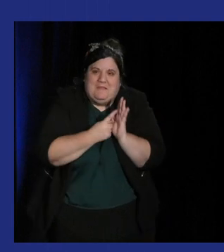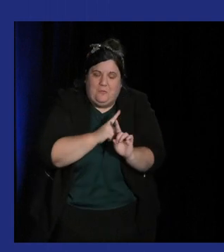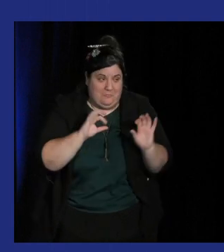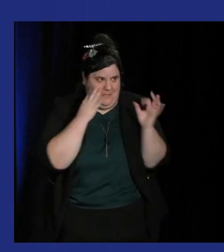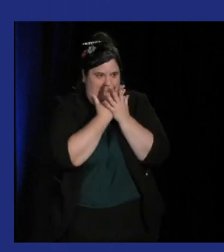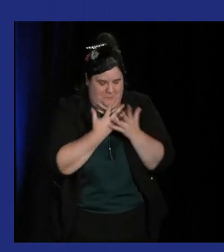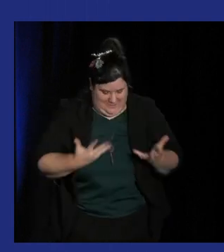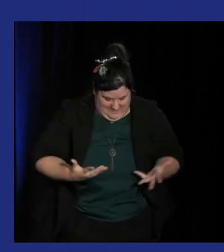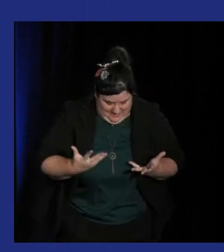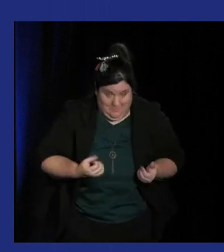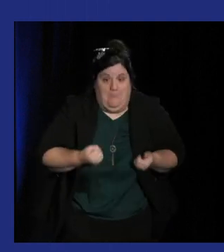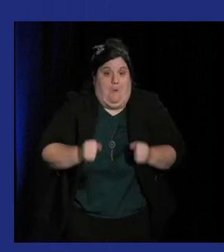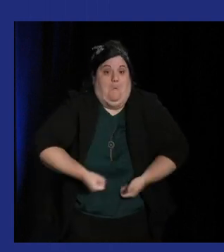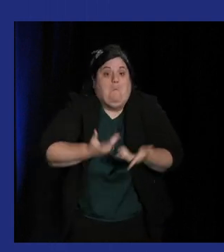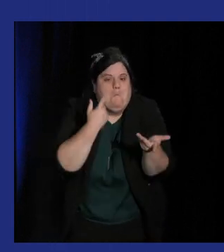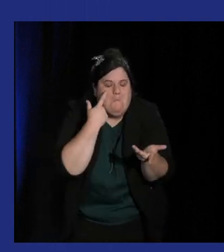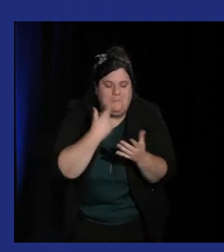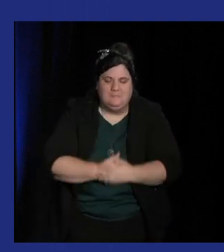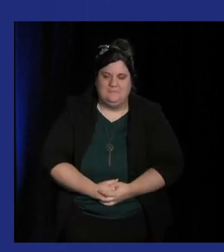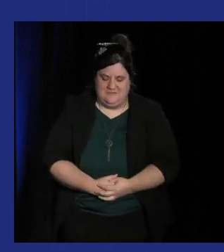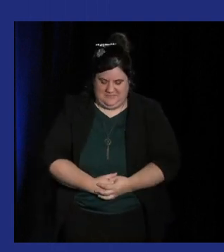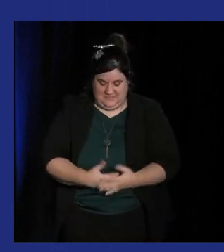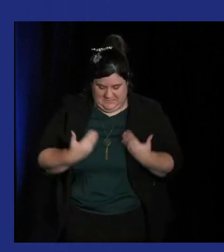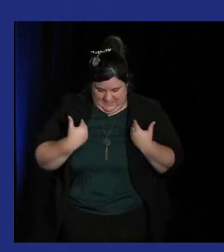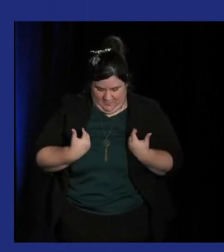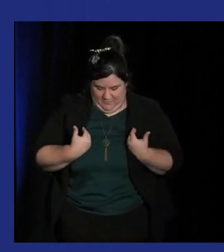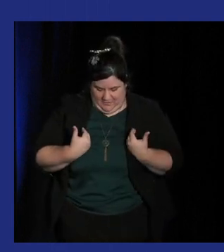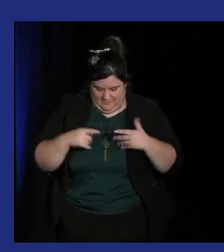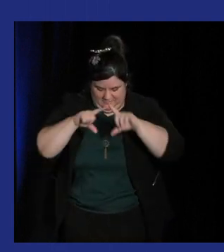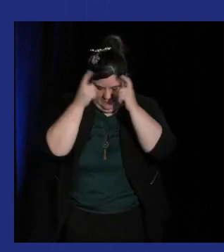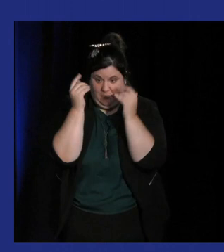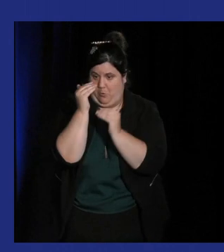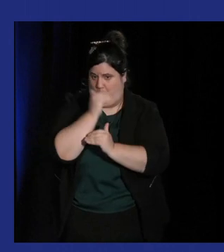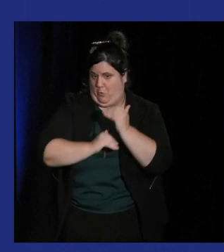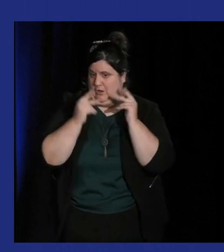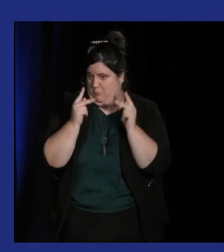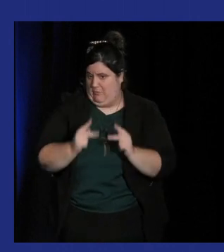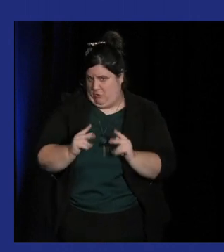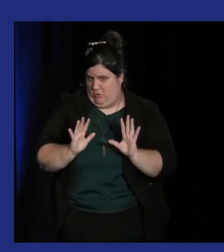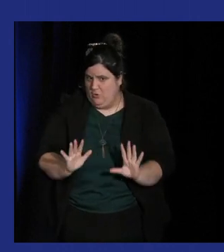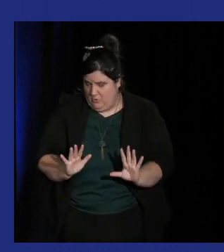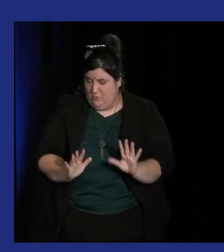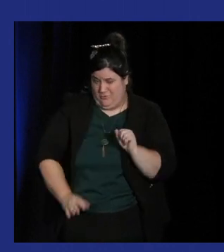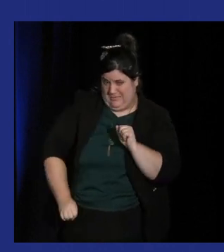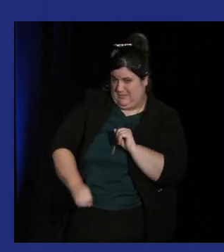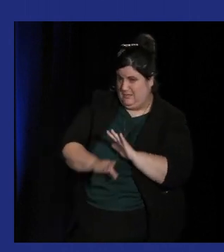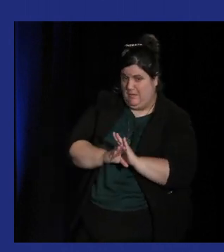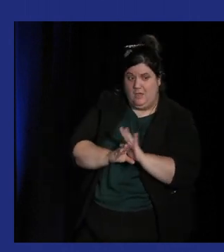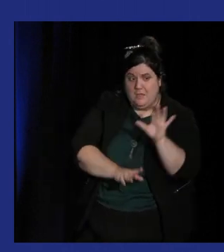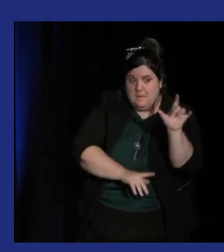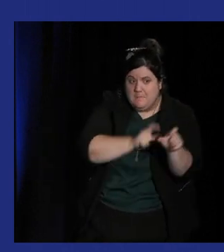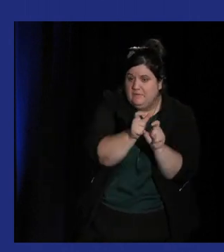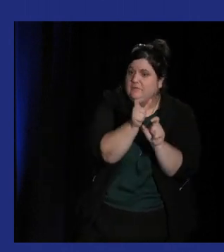moi je sais que moi en tant que programmeur je souvent c'est souvent les sons Zener qui ou les voyageurs qui viennent me voir